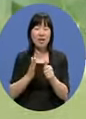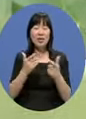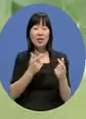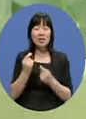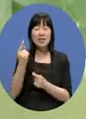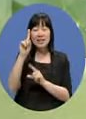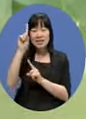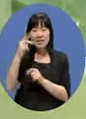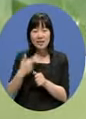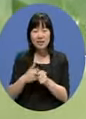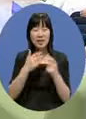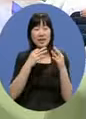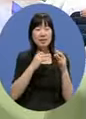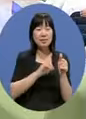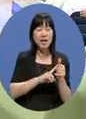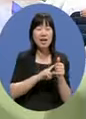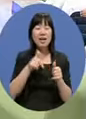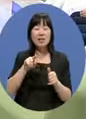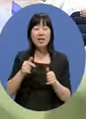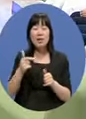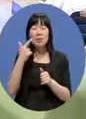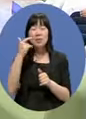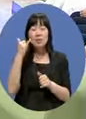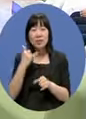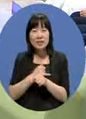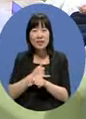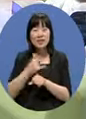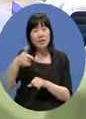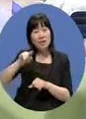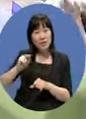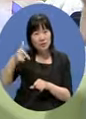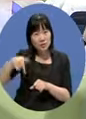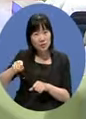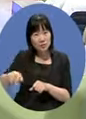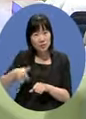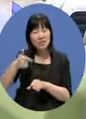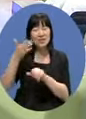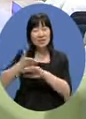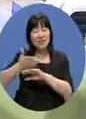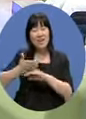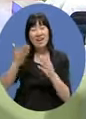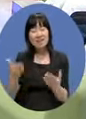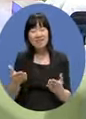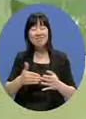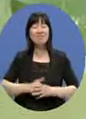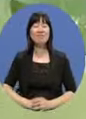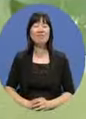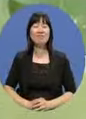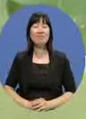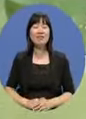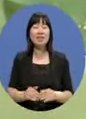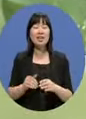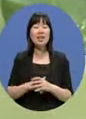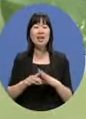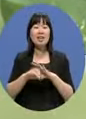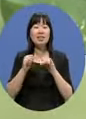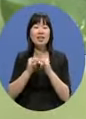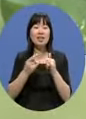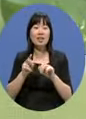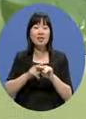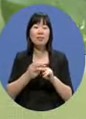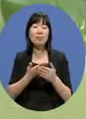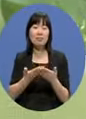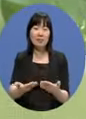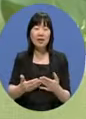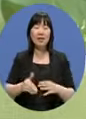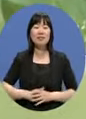해 주신 이영해 선생님 김생민 씨 그리고 건국기 부모님도 고맙습니다 건아 고마워요네 글 채택되신 분들을 위한